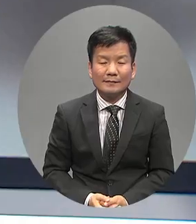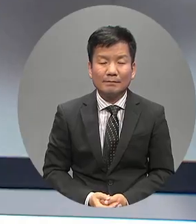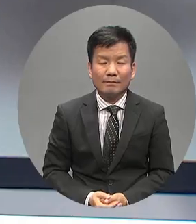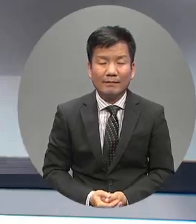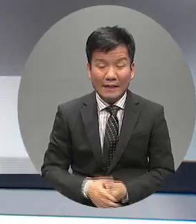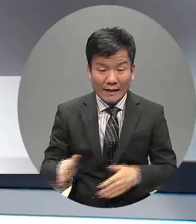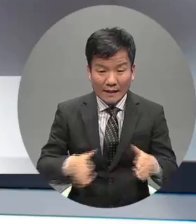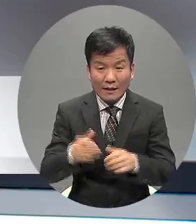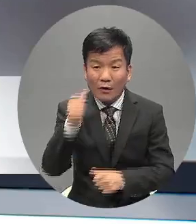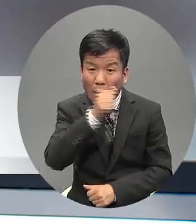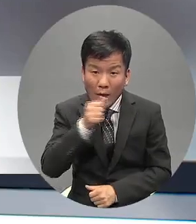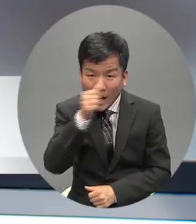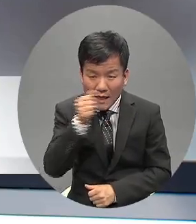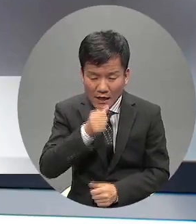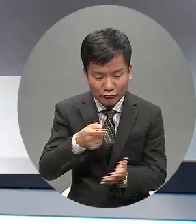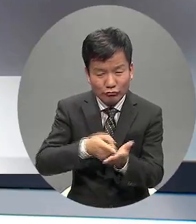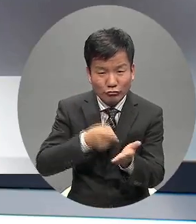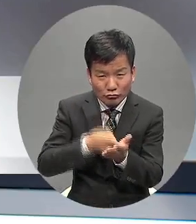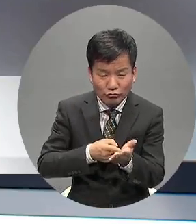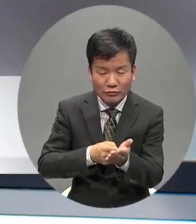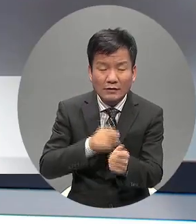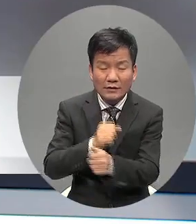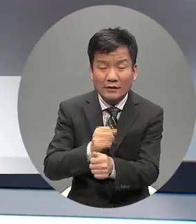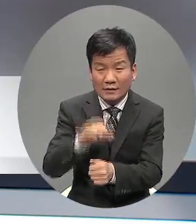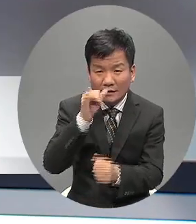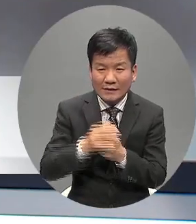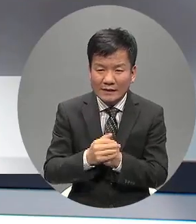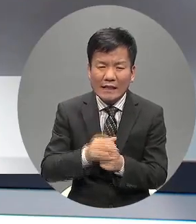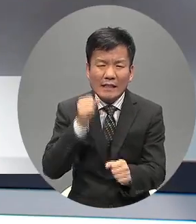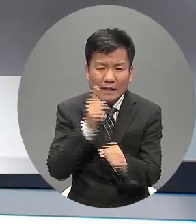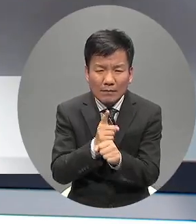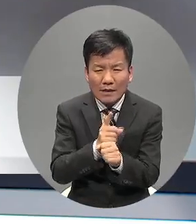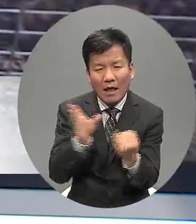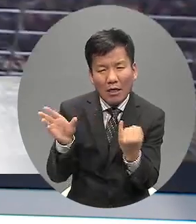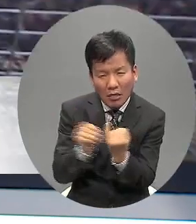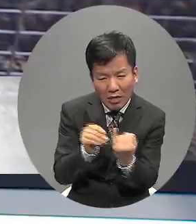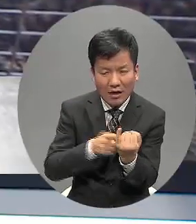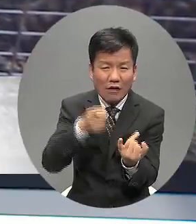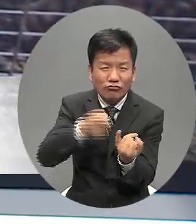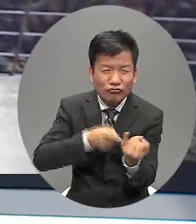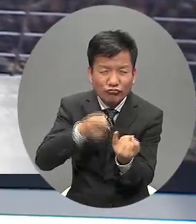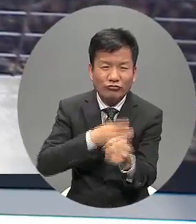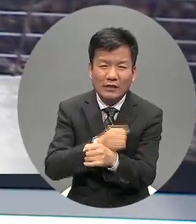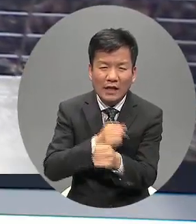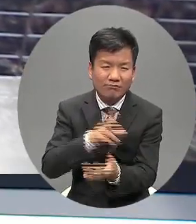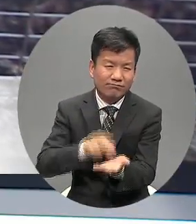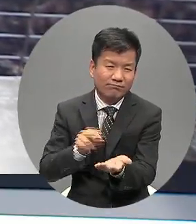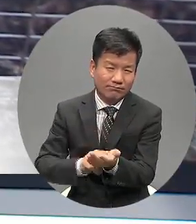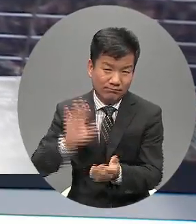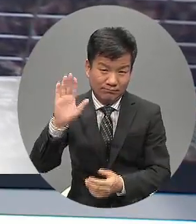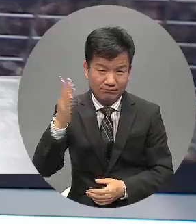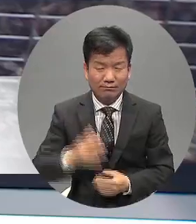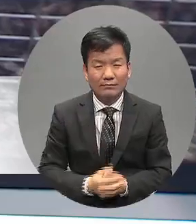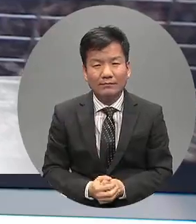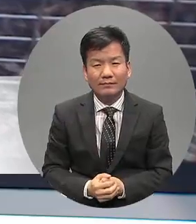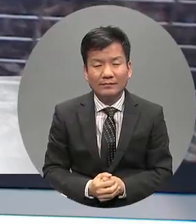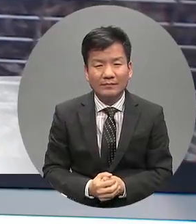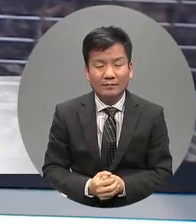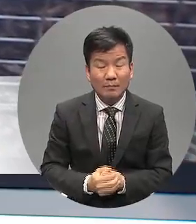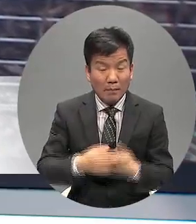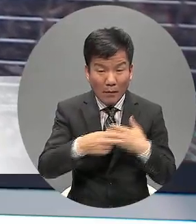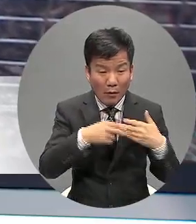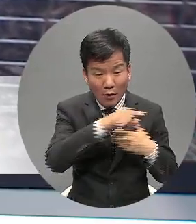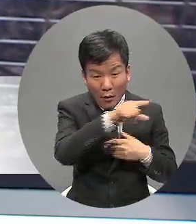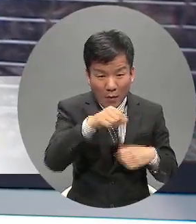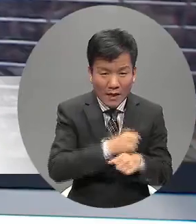길고양이 중성화 사업을 위탁받은 동물병원에서 이미 새끼를 뺀 고양이들까지 수술해 논란이 일고 있습니다. 일부